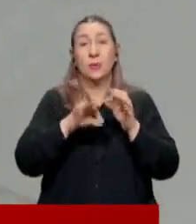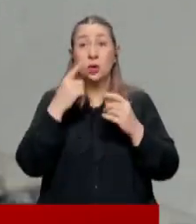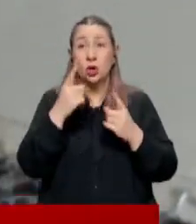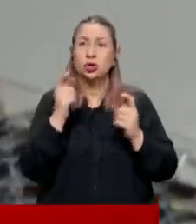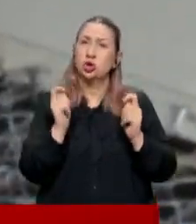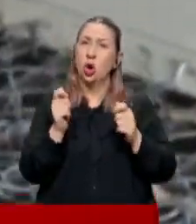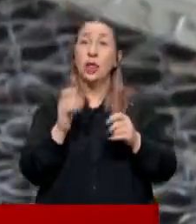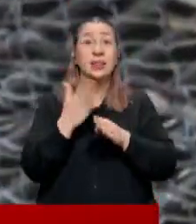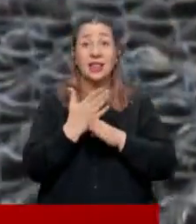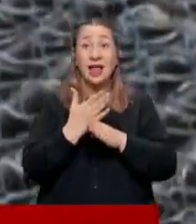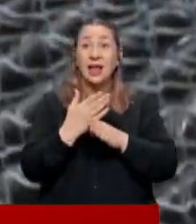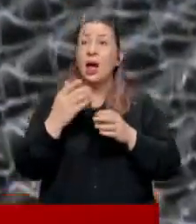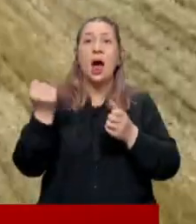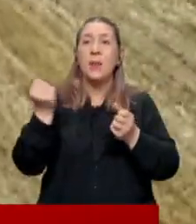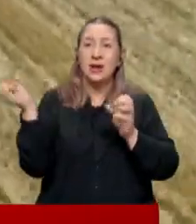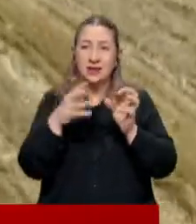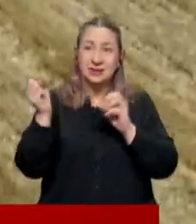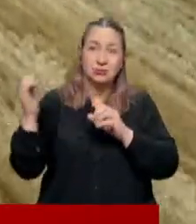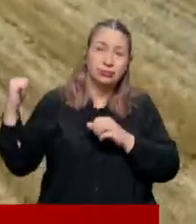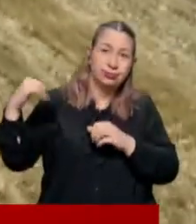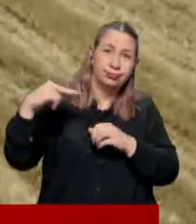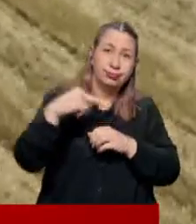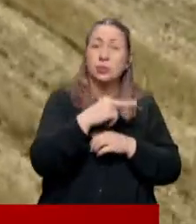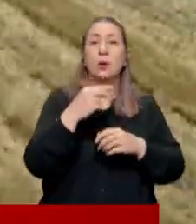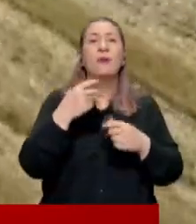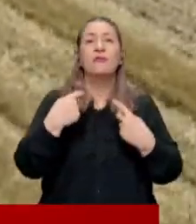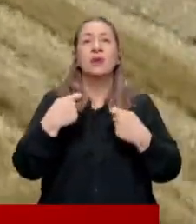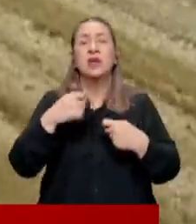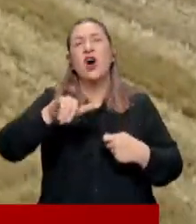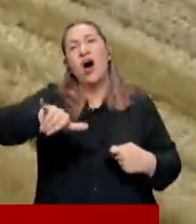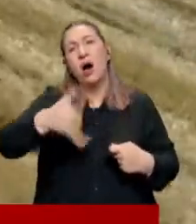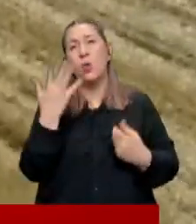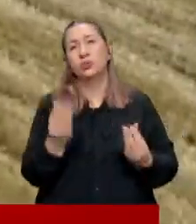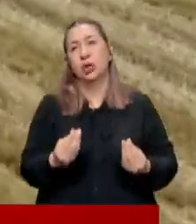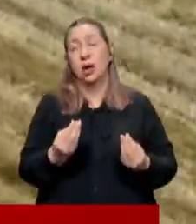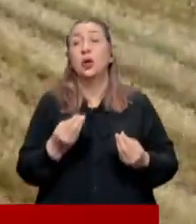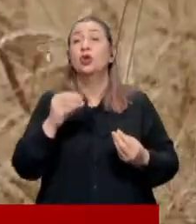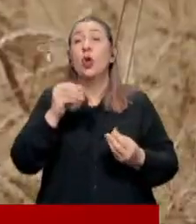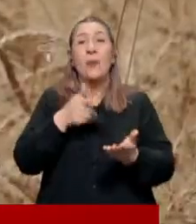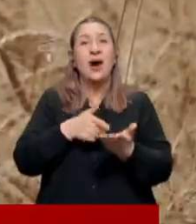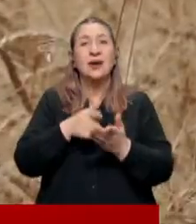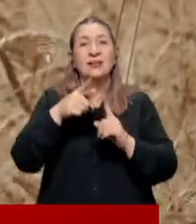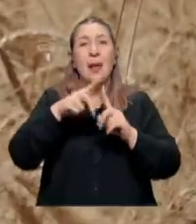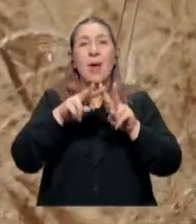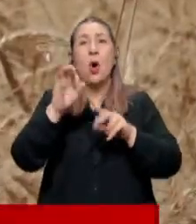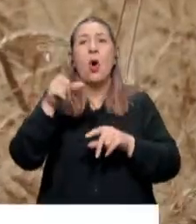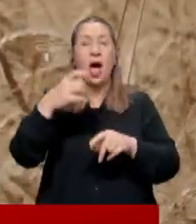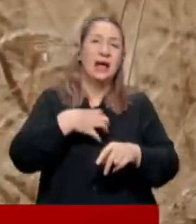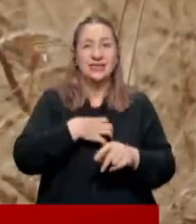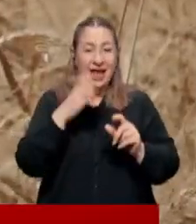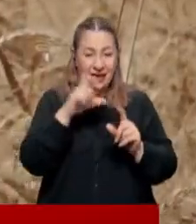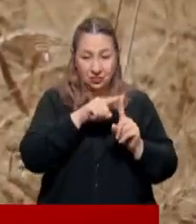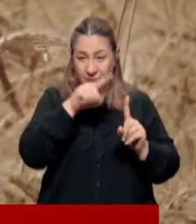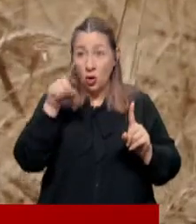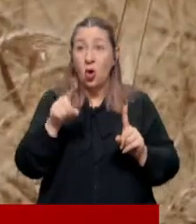açıdan zor. Çünkü nakliye bedellerinin faturası Türkiye için çok daha ağır olacak. Toprak Mahsulleri Ofisi Haziran ayından bu